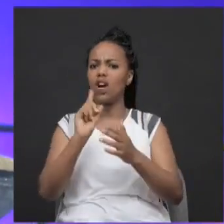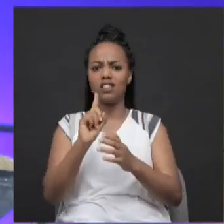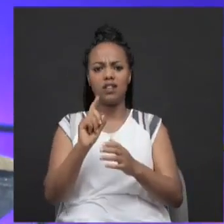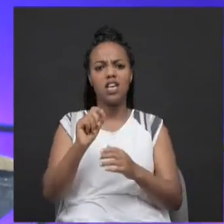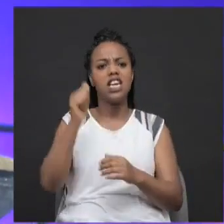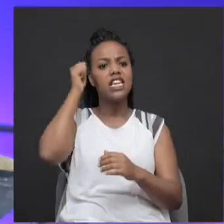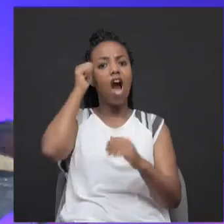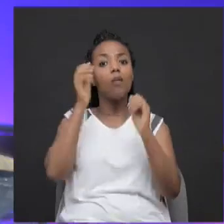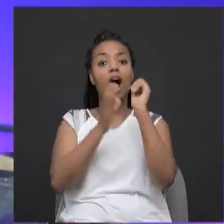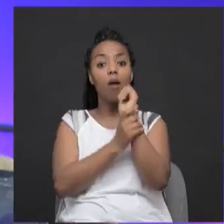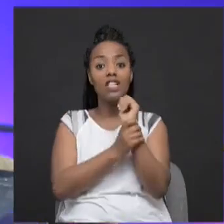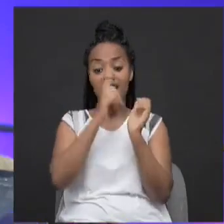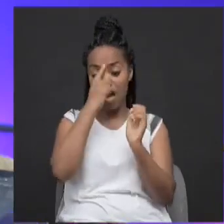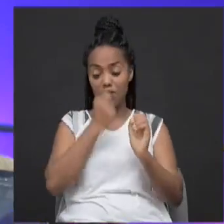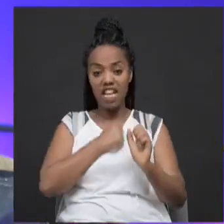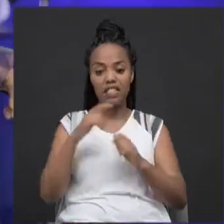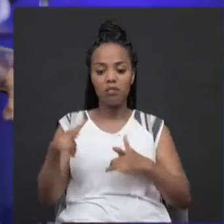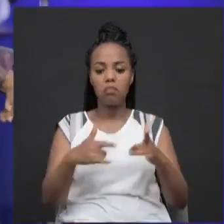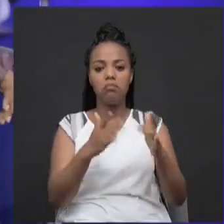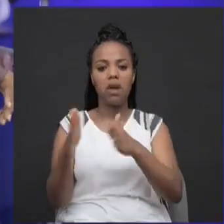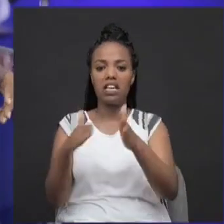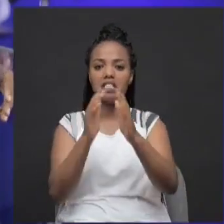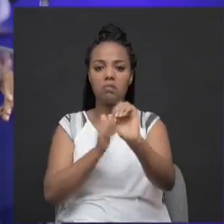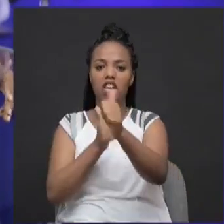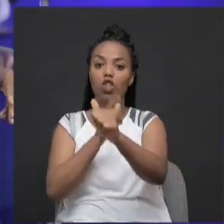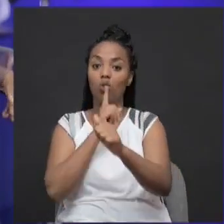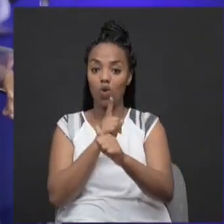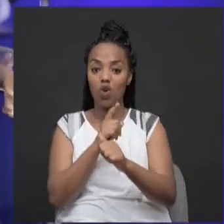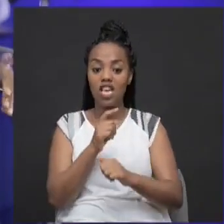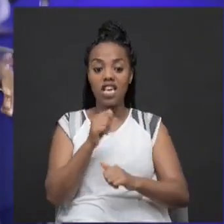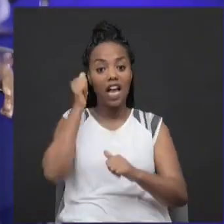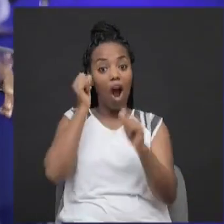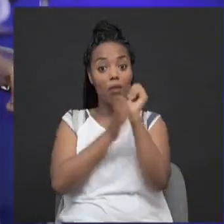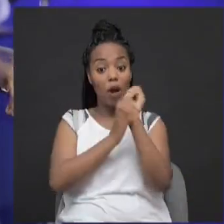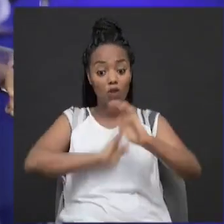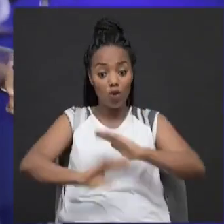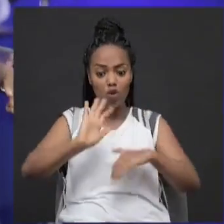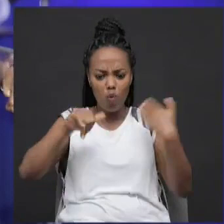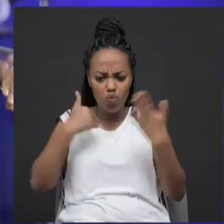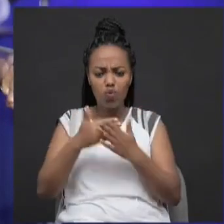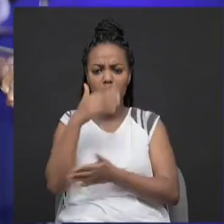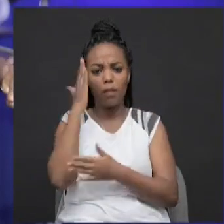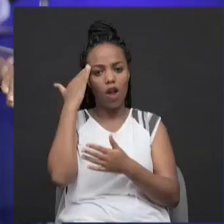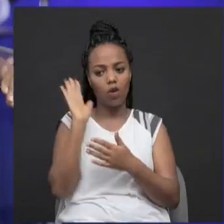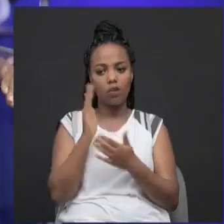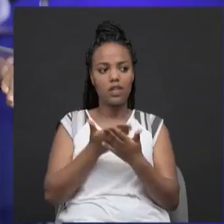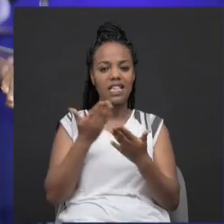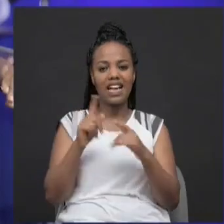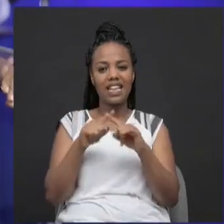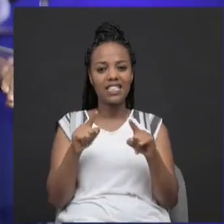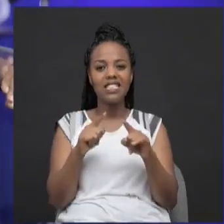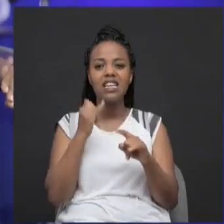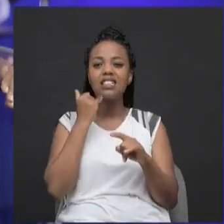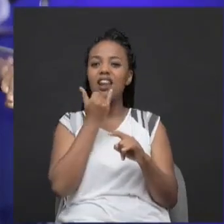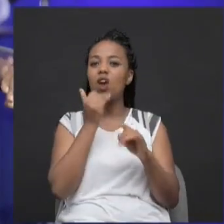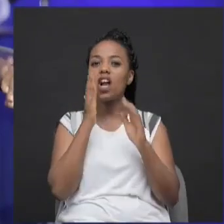የአብርሃምን የእምነት ፈለግ የሚከተሉትን ብቻ ነው እንጂ ከአብርሃም የተወለደውን ሁሉ አያውቀውም እግዚአብሔር። ነገር ግን ምንድን ናቸው? እስራኤላውያን